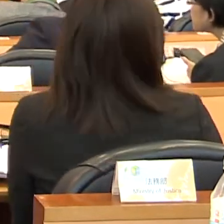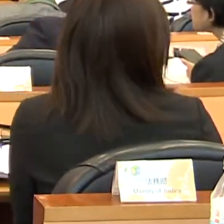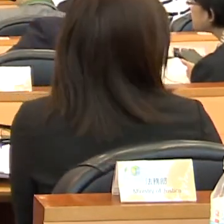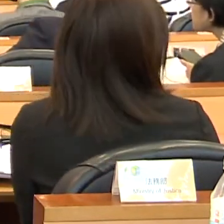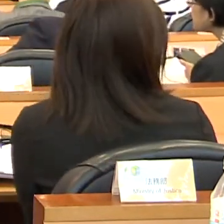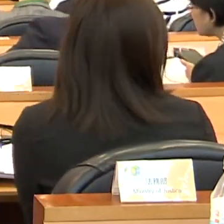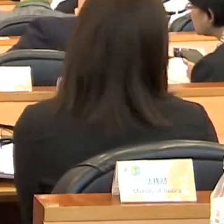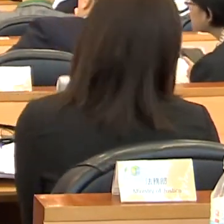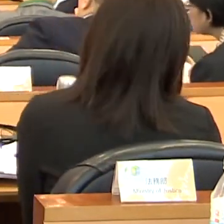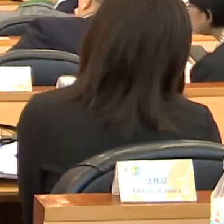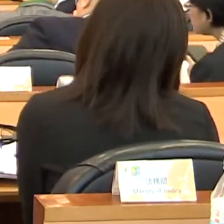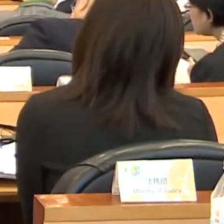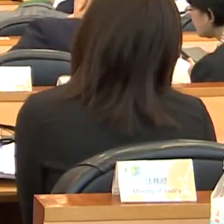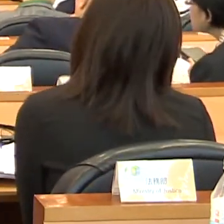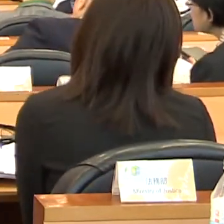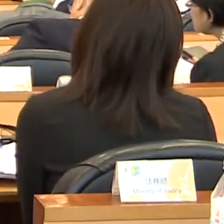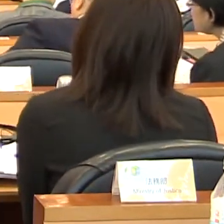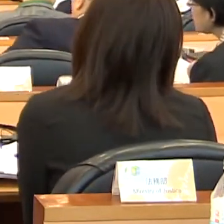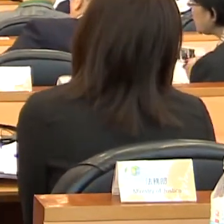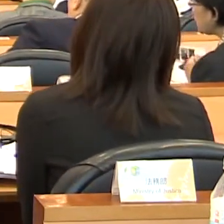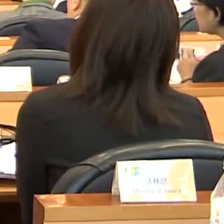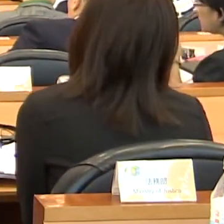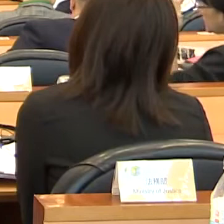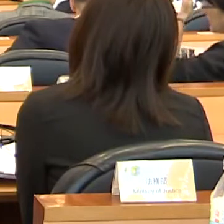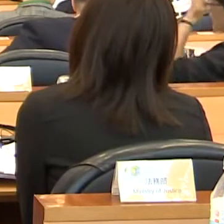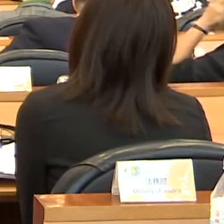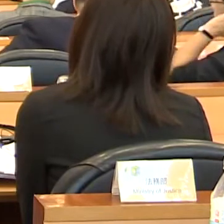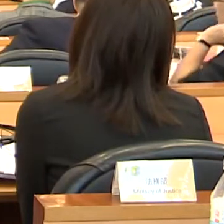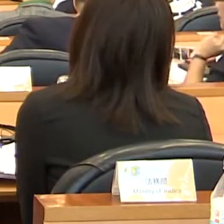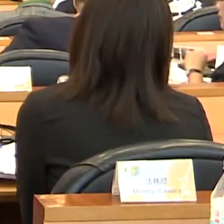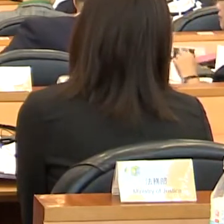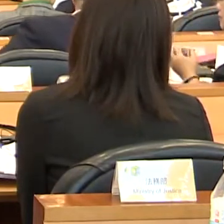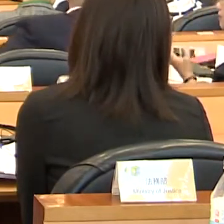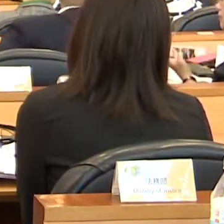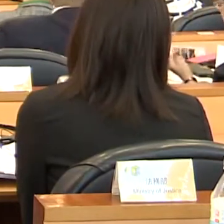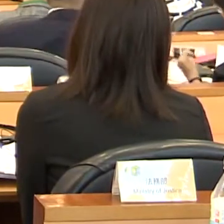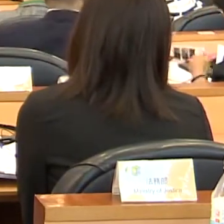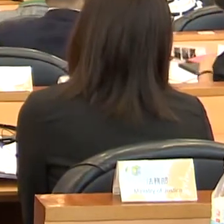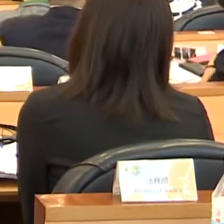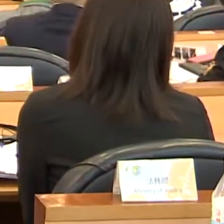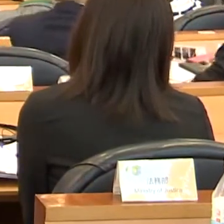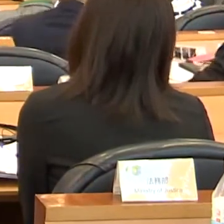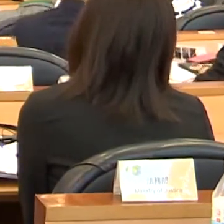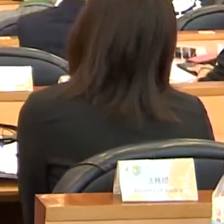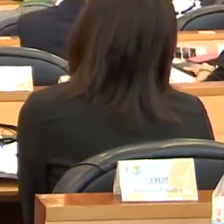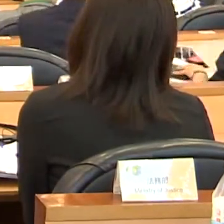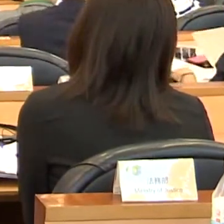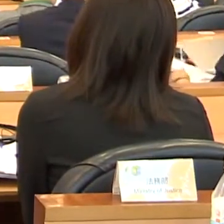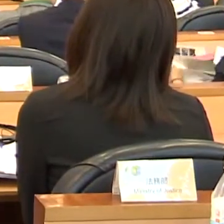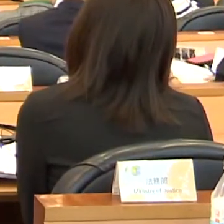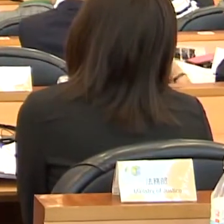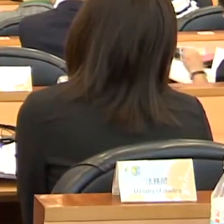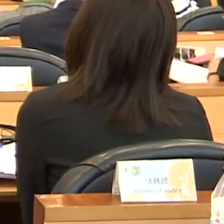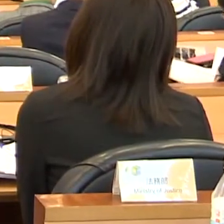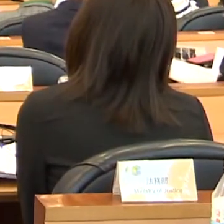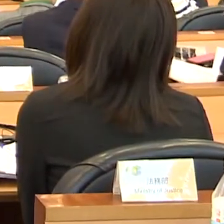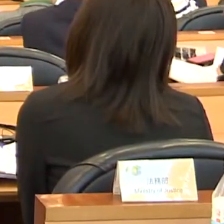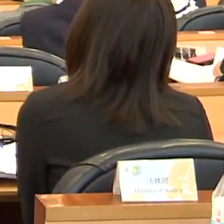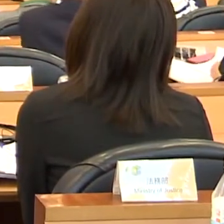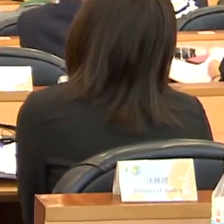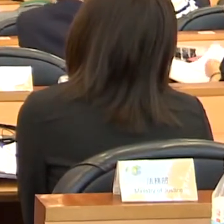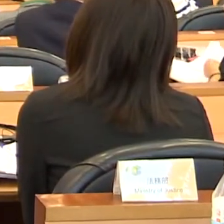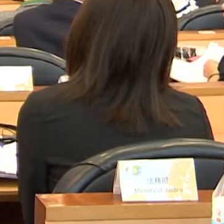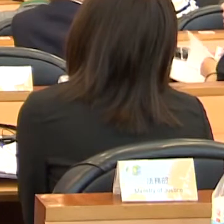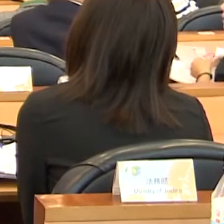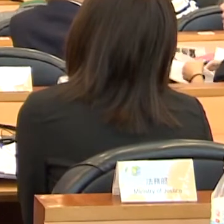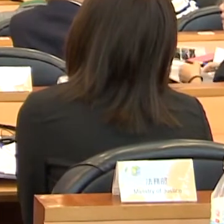都要教育部来回答哈，就是真正大家知道哈。那这个 Randy 回答的问题就是我们儿少机构的人